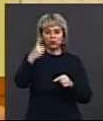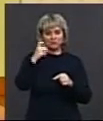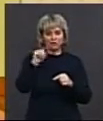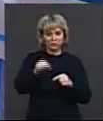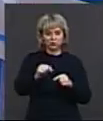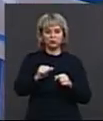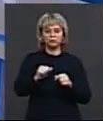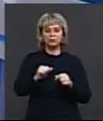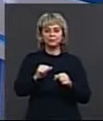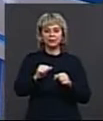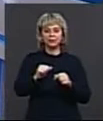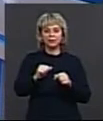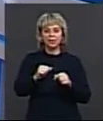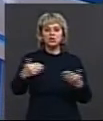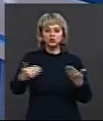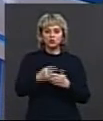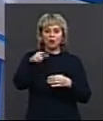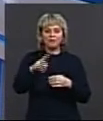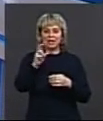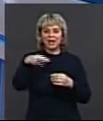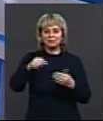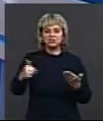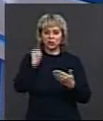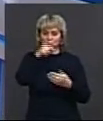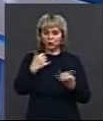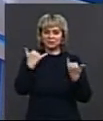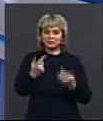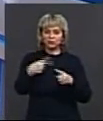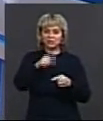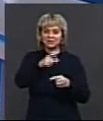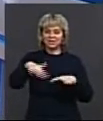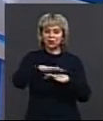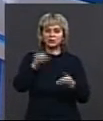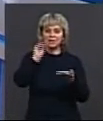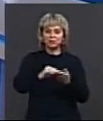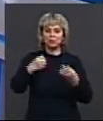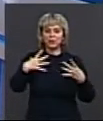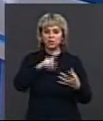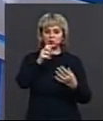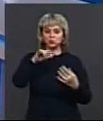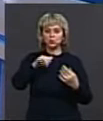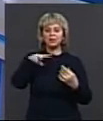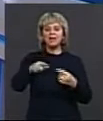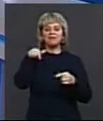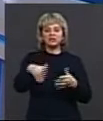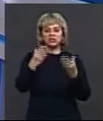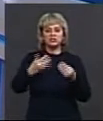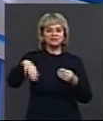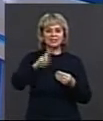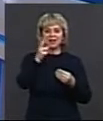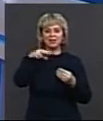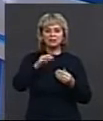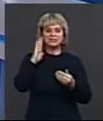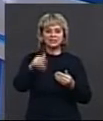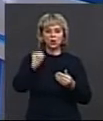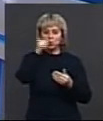информационную. С Новым Калмыцким годом! Сегодня этот народ отмечает праздник Зул. Именно в этот день все калмыки